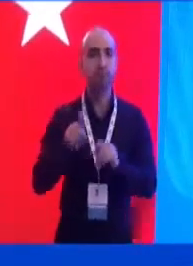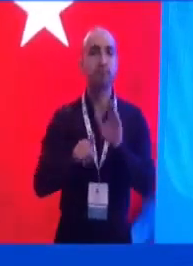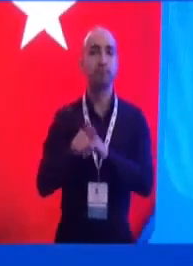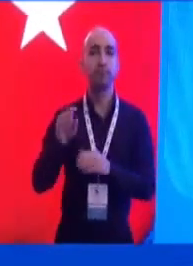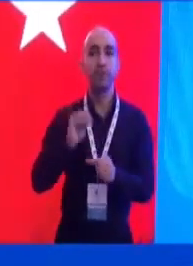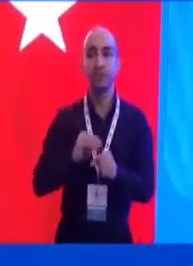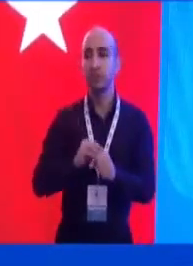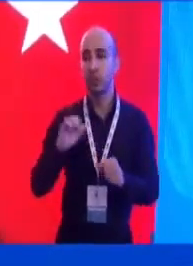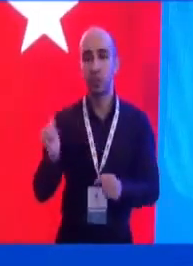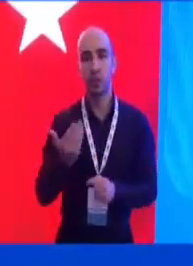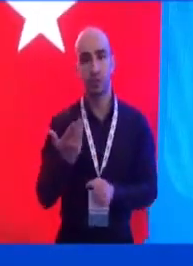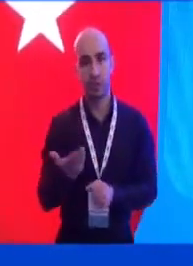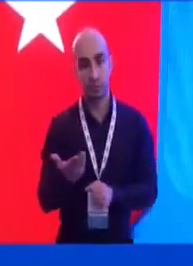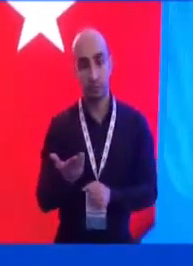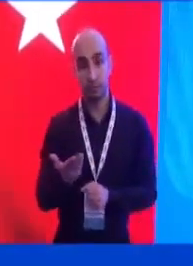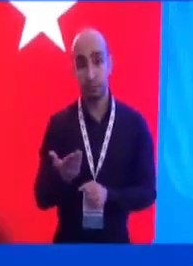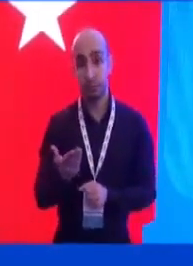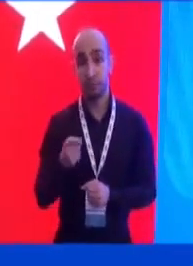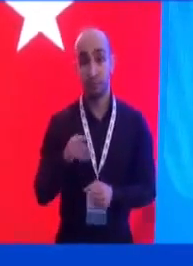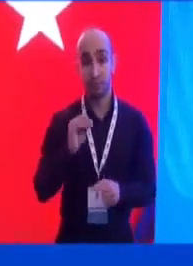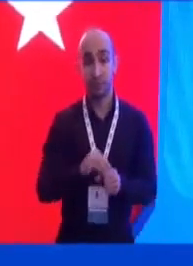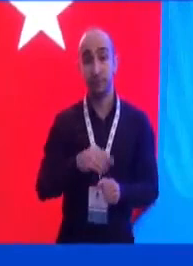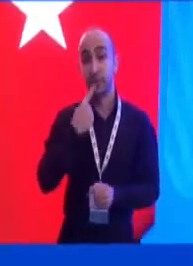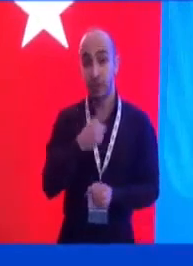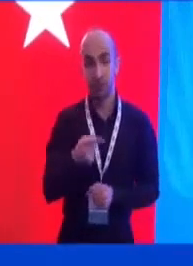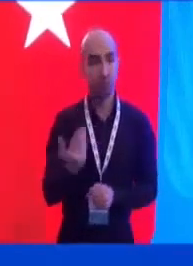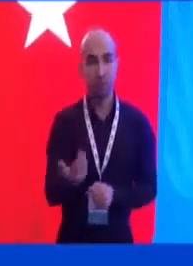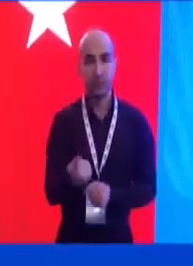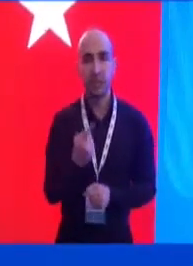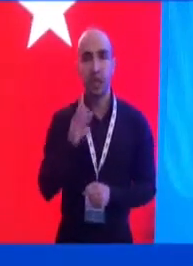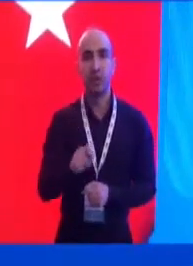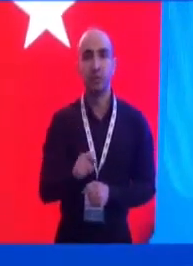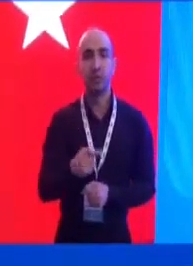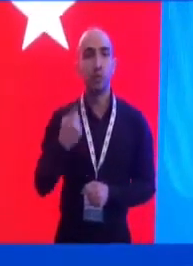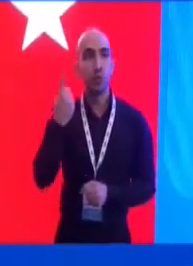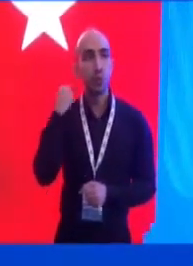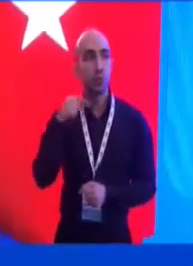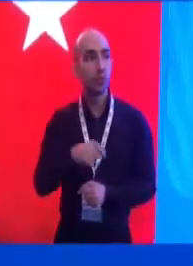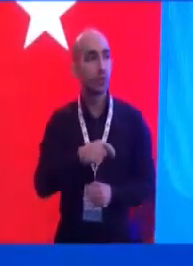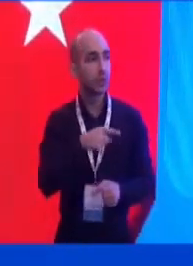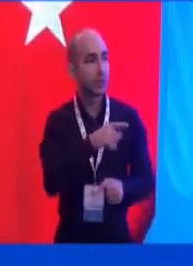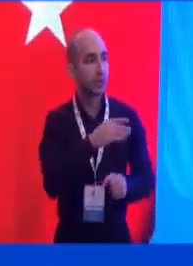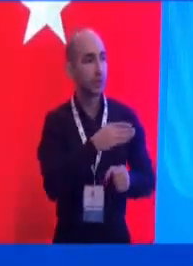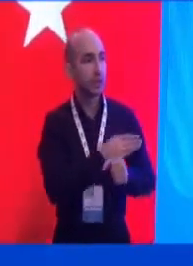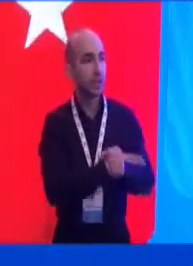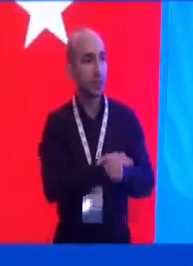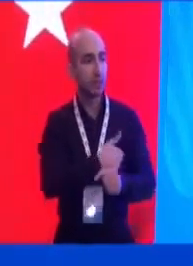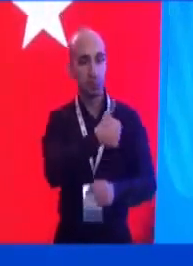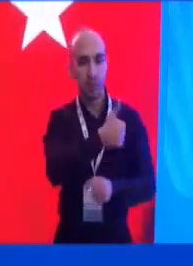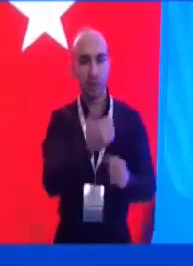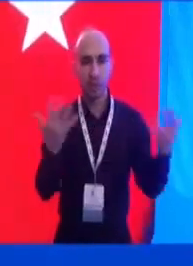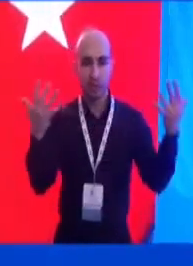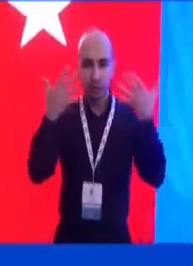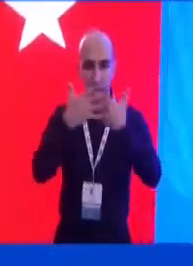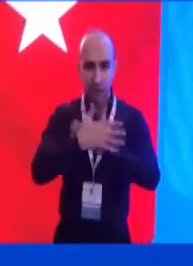hususlar. Onun için biz şöyle bir şey yaptık. Dün burada bir il başkanları toplantısı düzenledik. Gece yarısına kadar